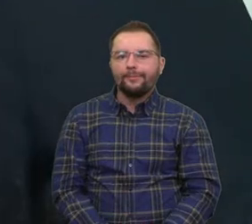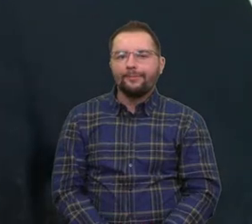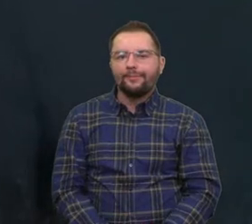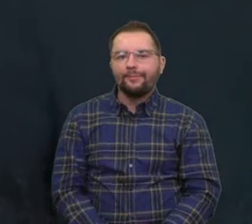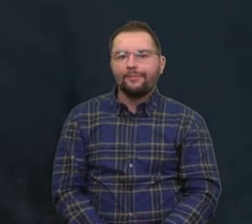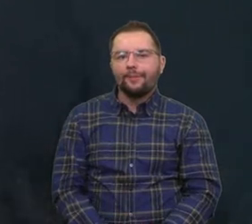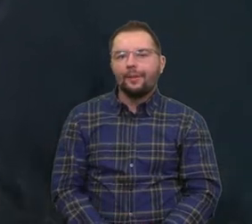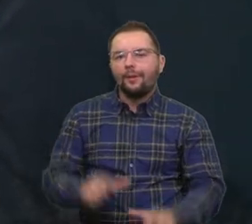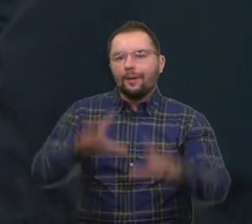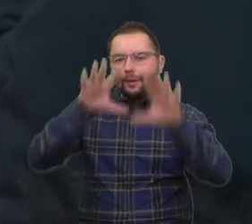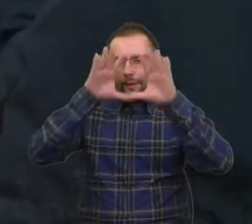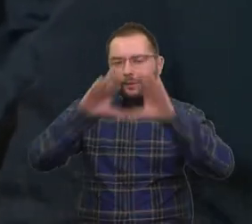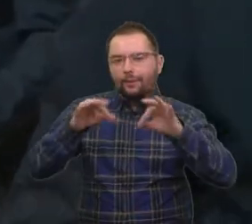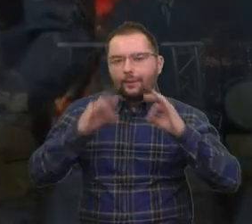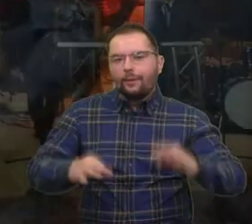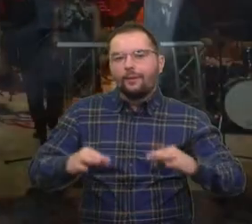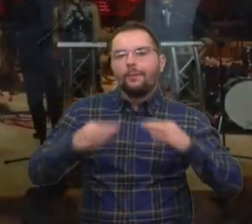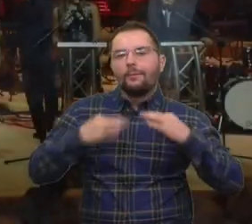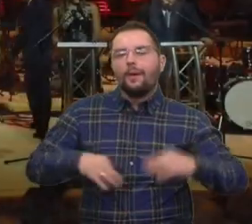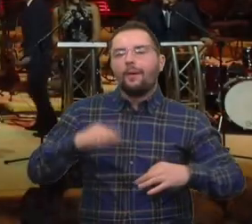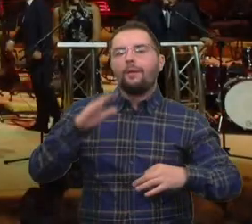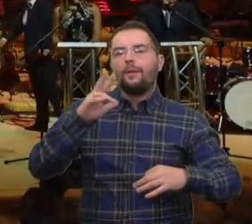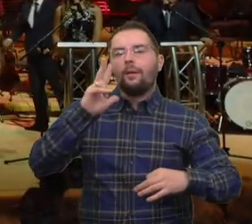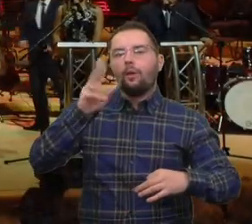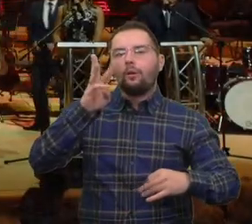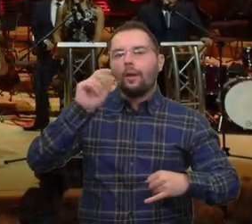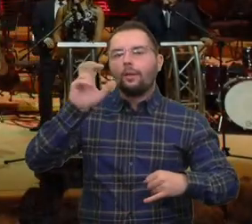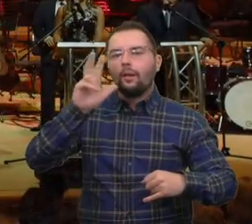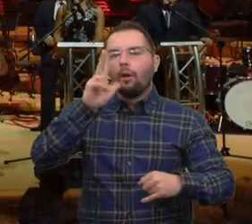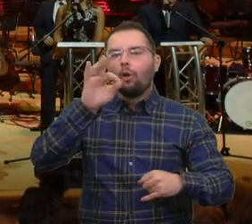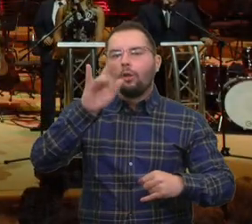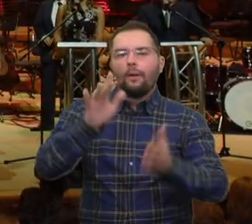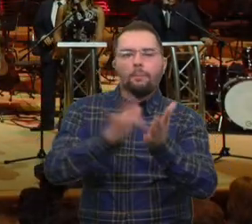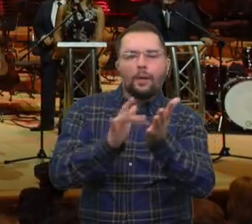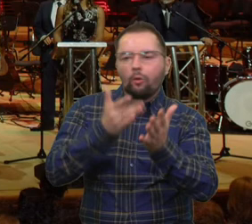O, szanowni państwo, czy jest pan Mirosław Koźlakiewicz wśród nas?